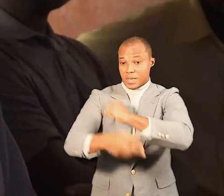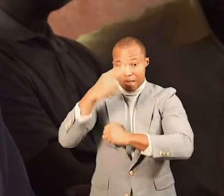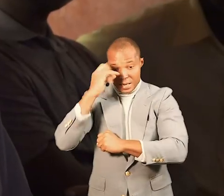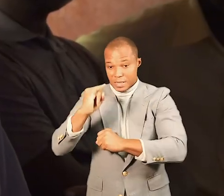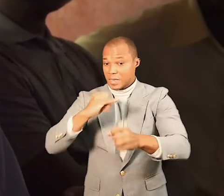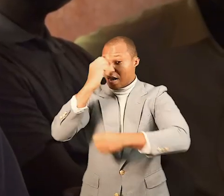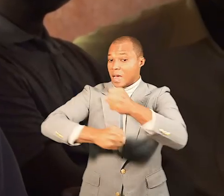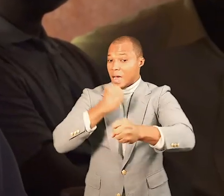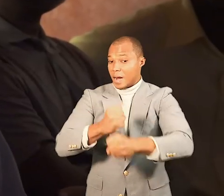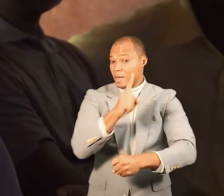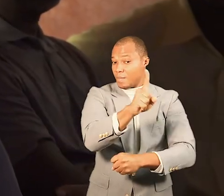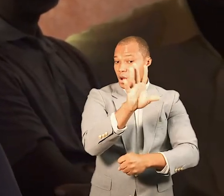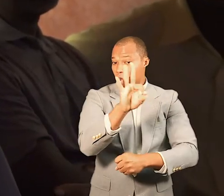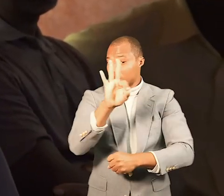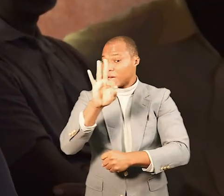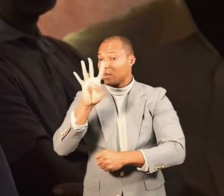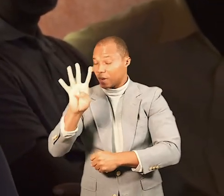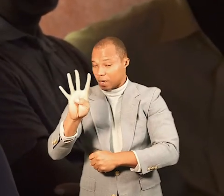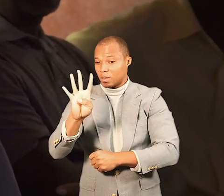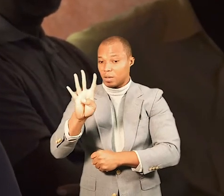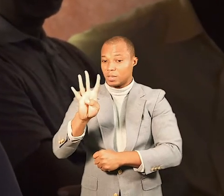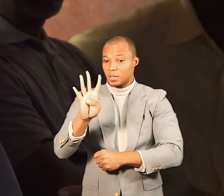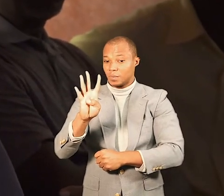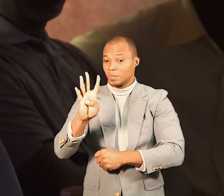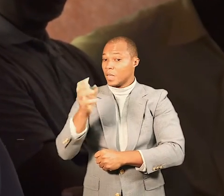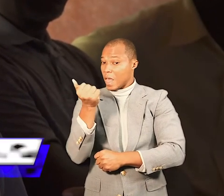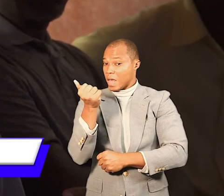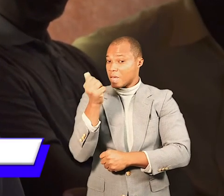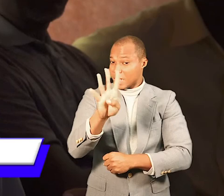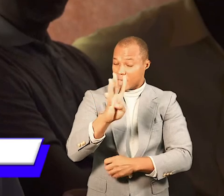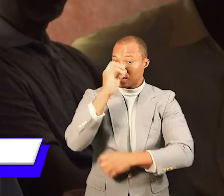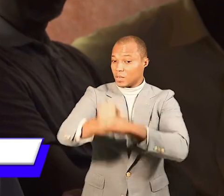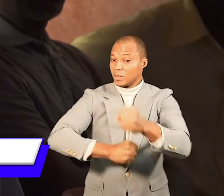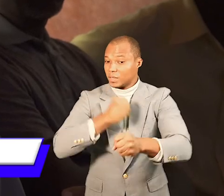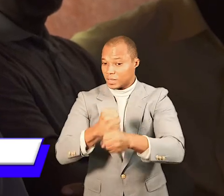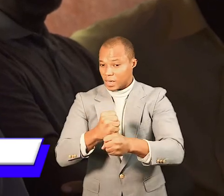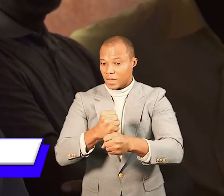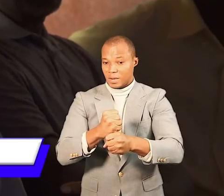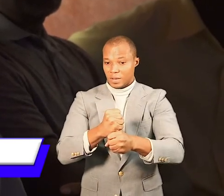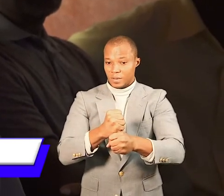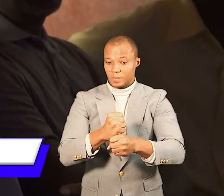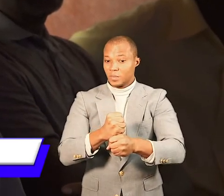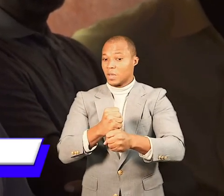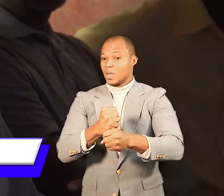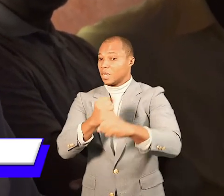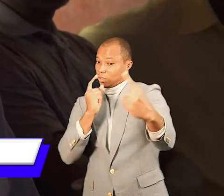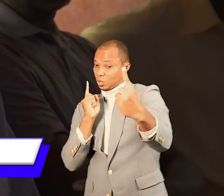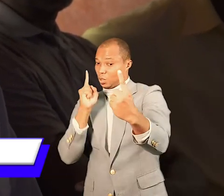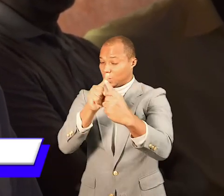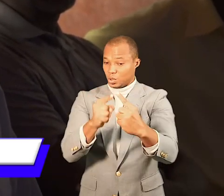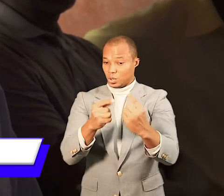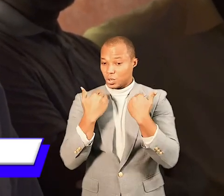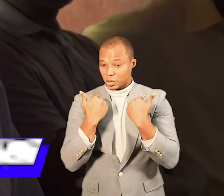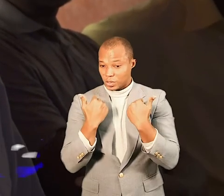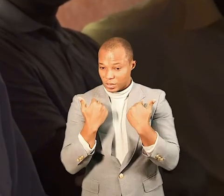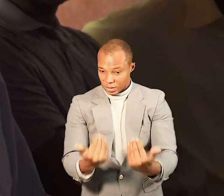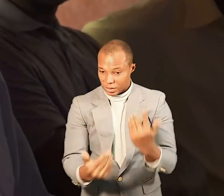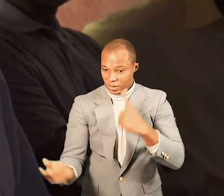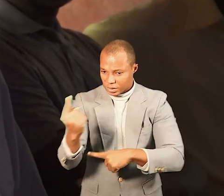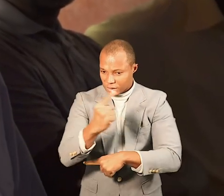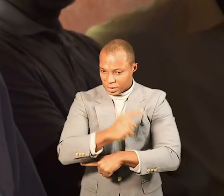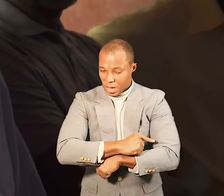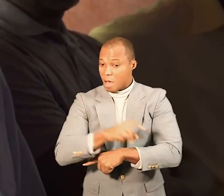en 1994, nous rentré dans logique là. 14 ans de cela juste jour aujourd'hui a même monde